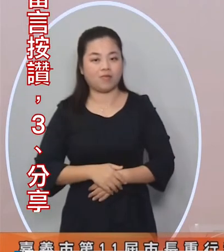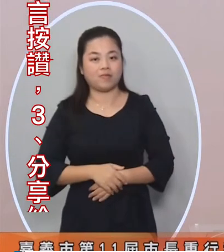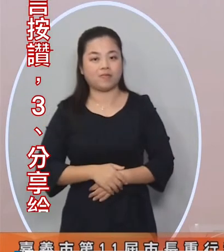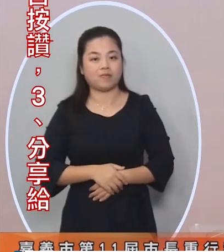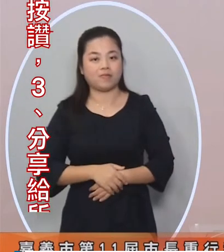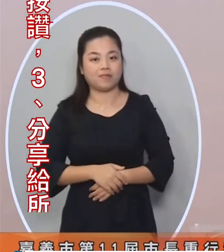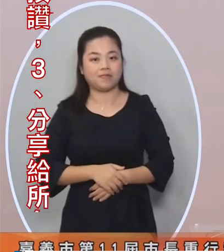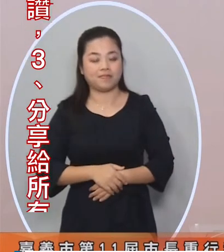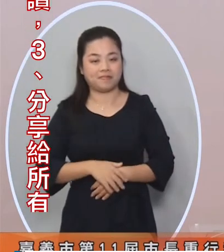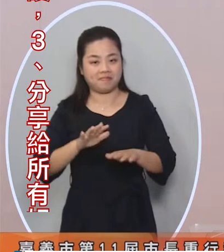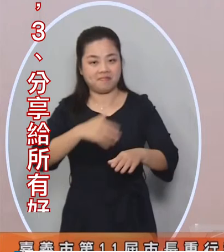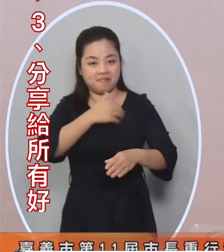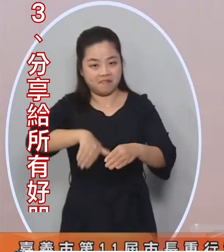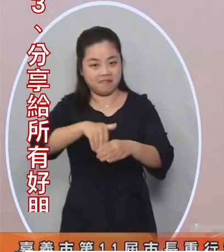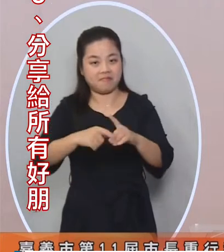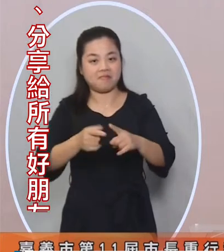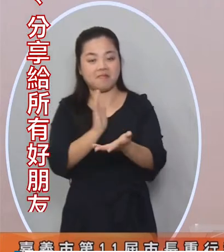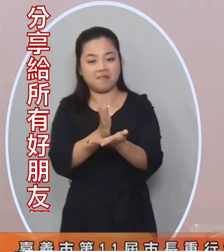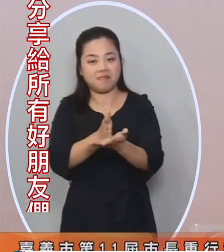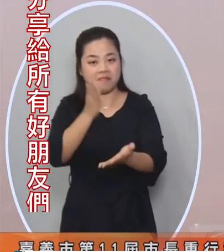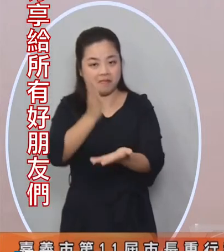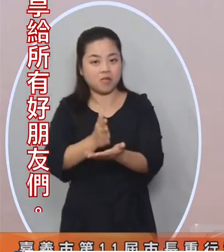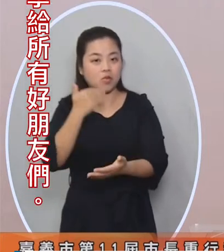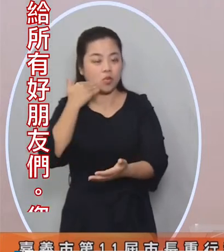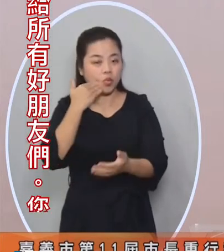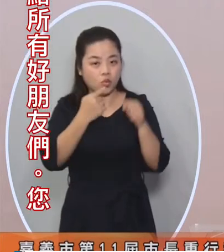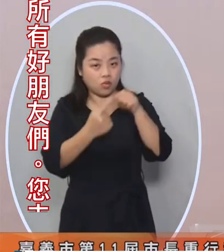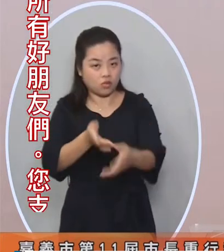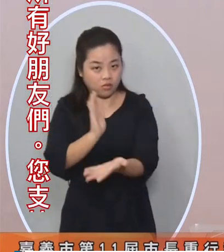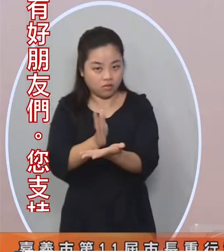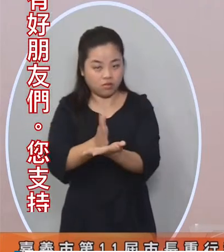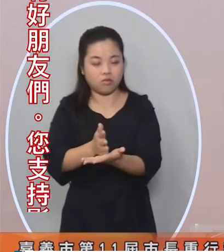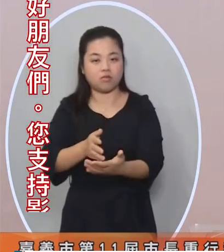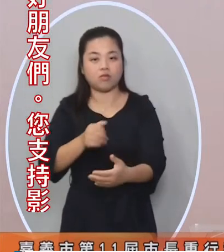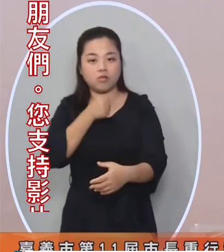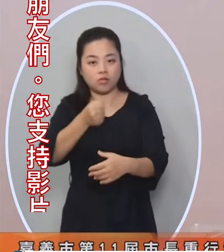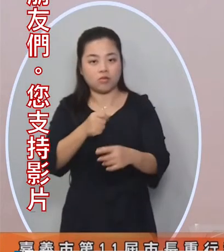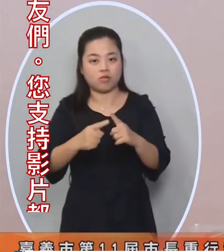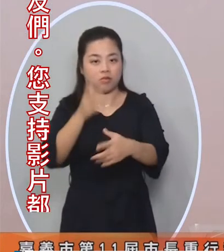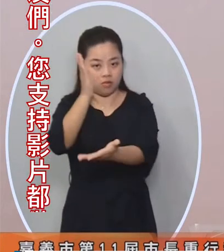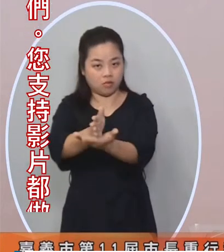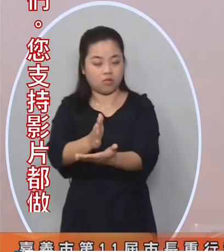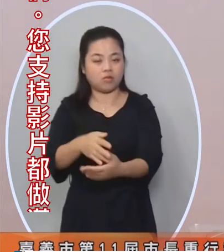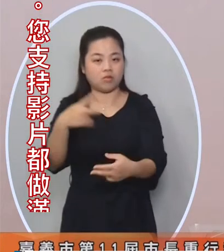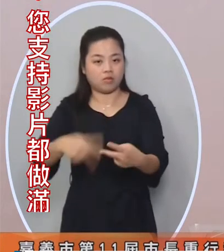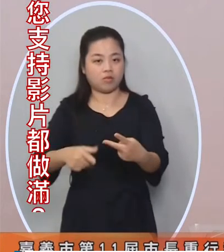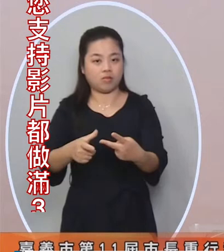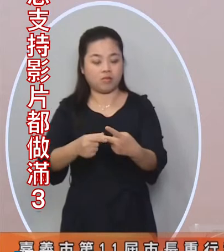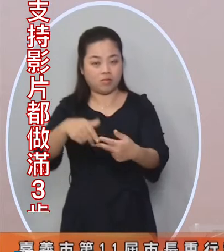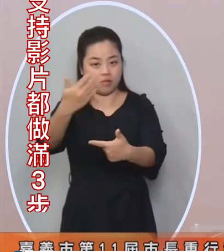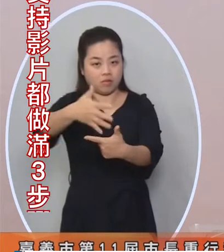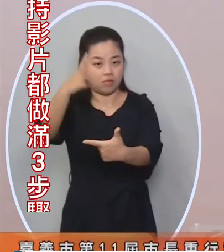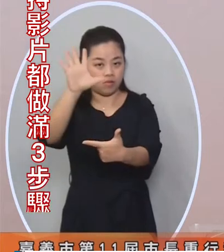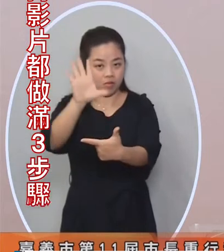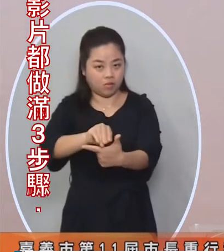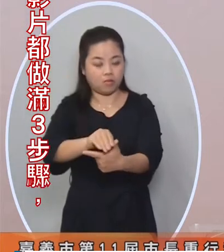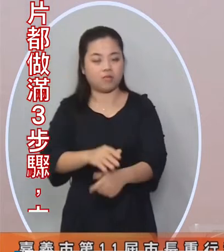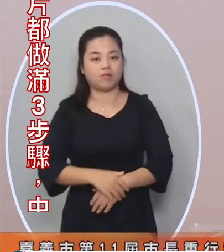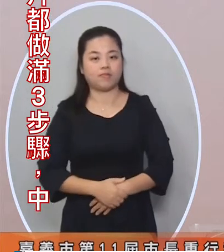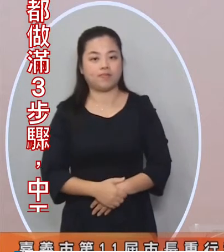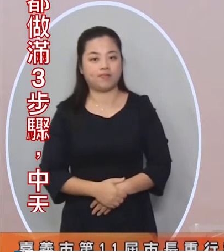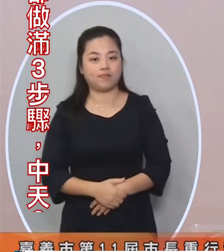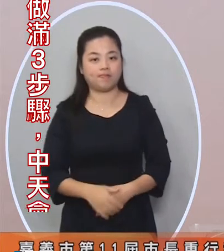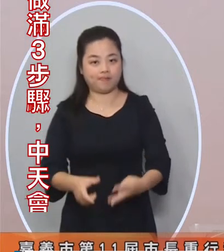此时候选人应即结束发言。如仍不停止发言时，主持人应予制止，并关闭扩音器电源，不予播